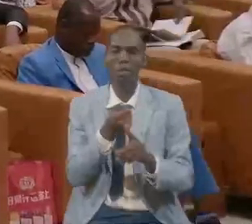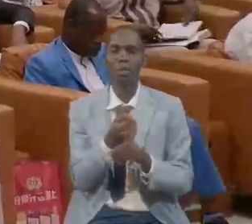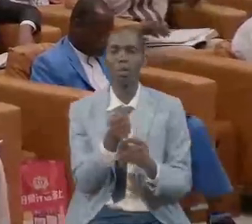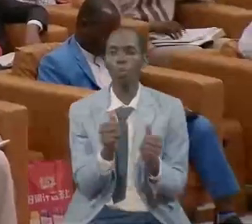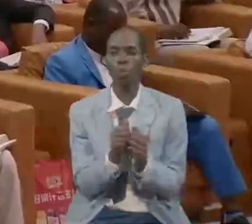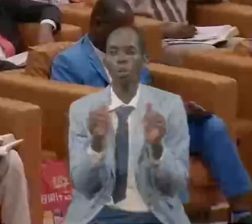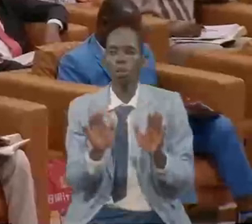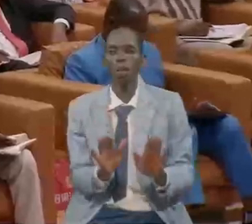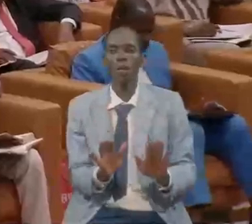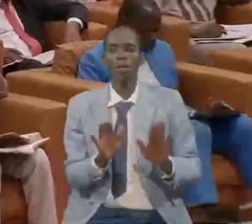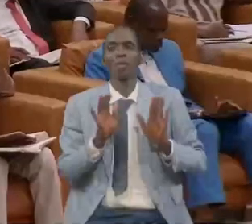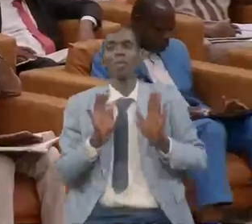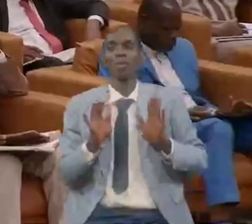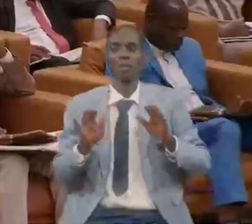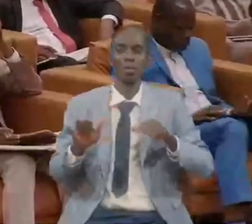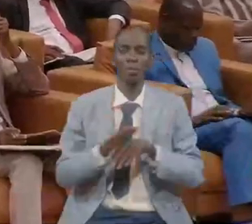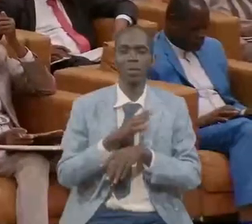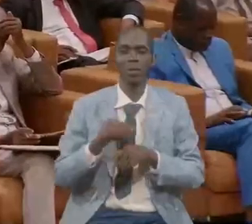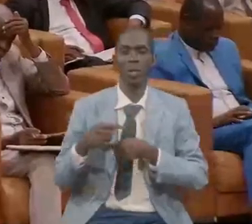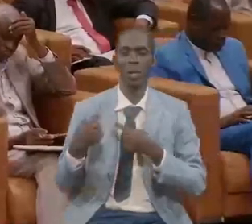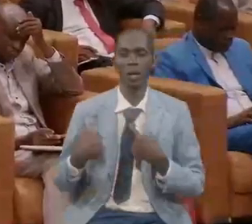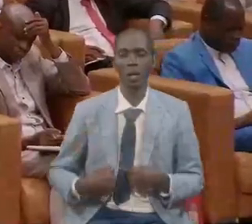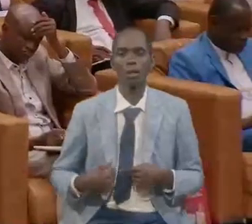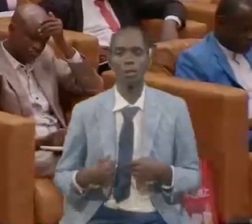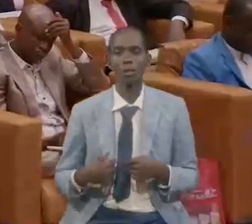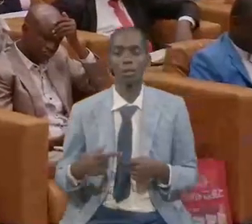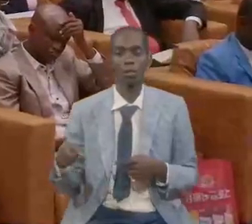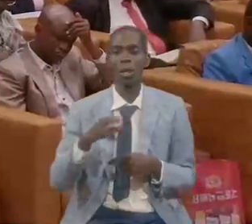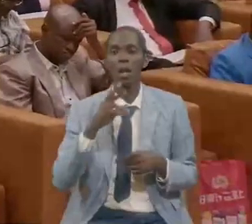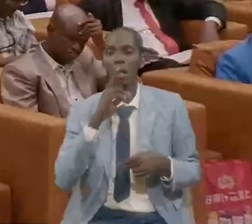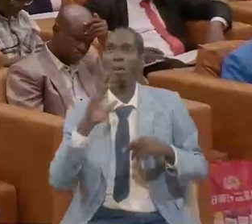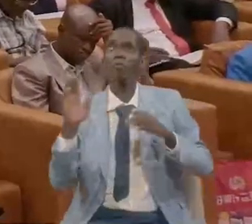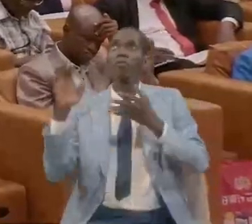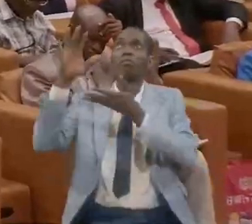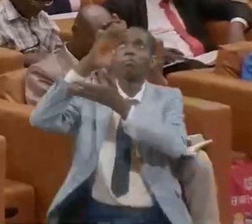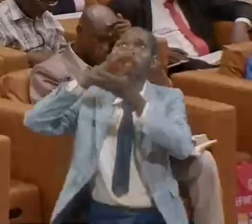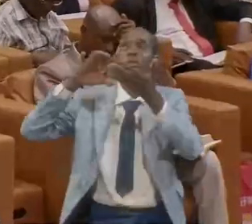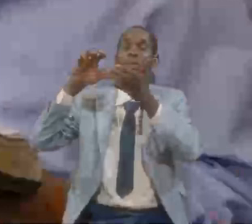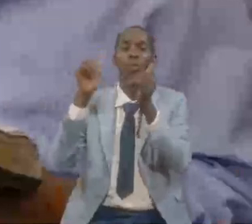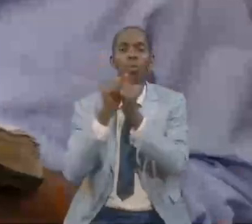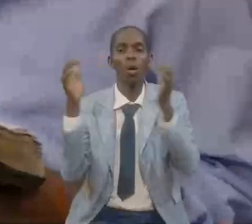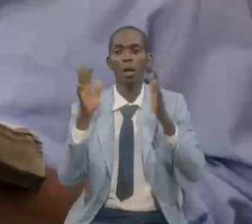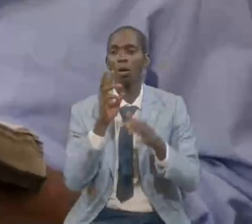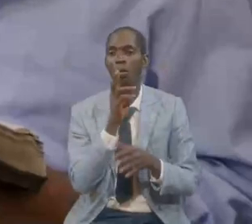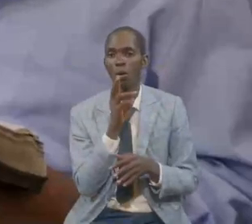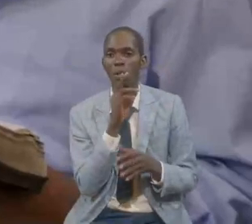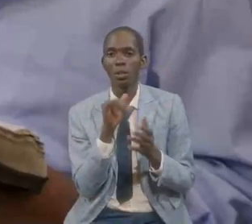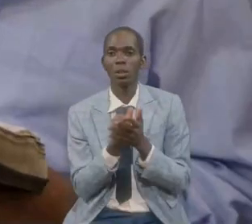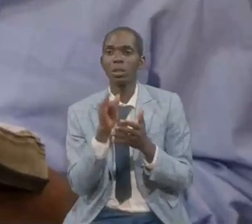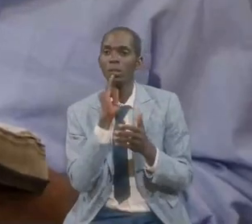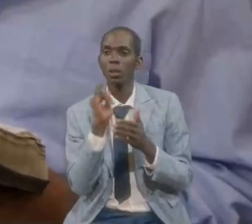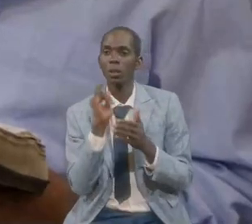chère, se repaissant eux-mêmes. Ils sont des nuées sans eau, poussées par les vents, des